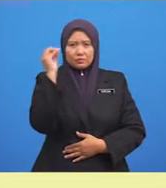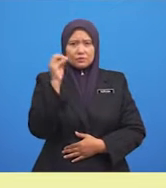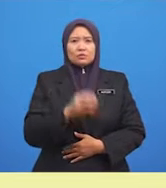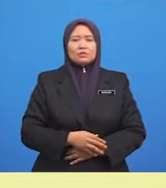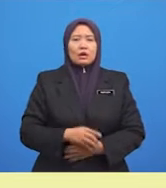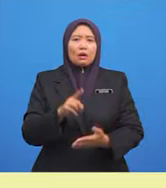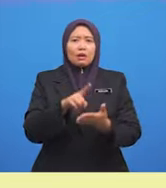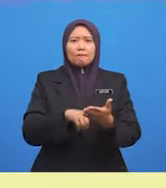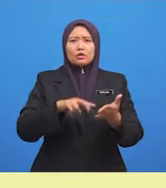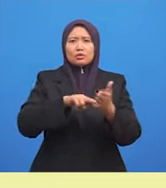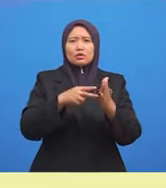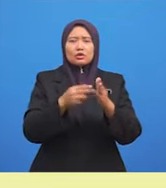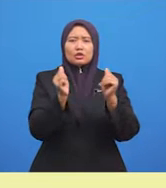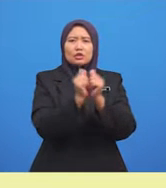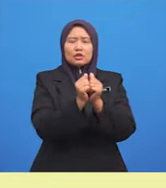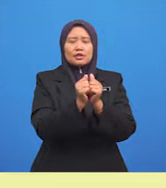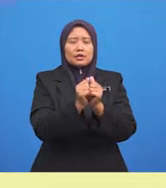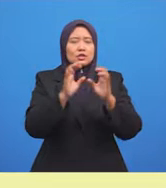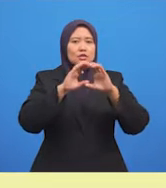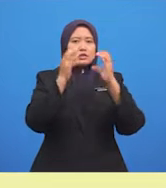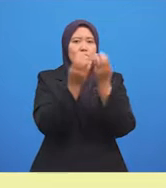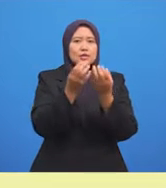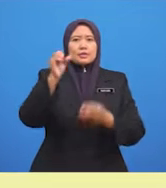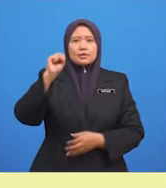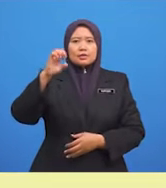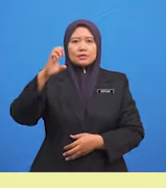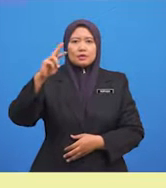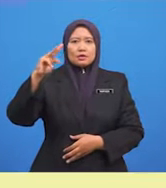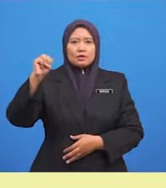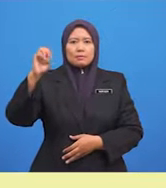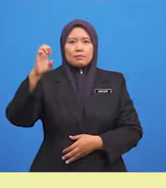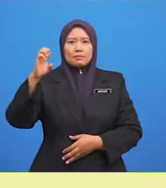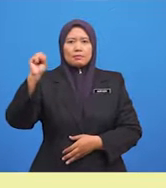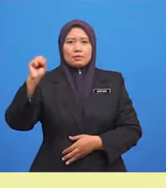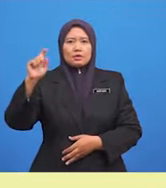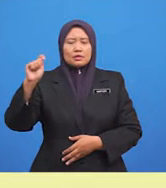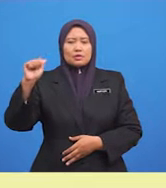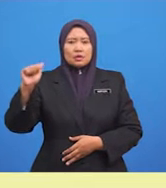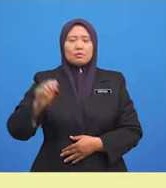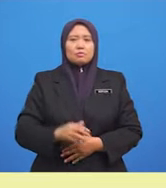dengan kemahiran lain. Apakah yang dimaksudkan dengan set semester?